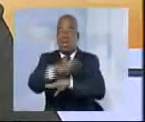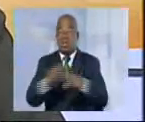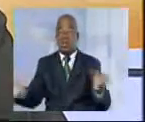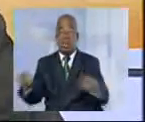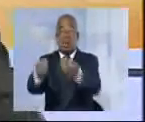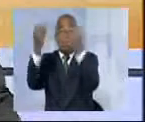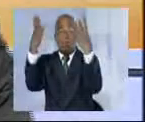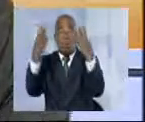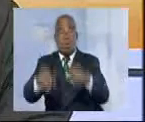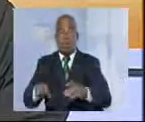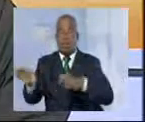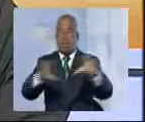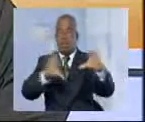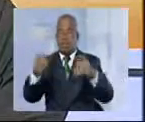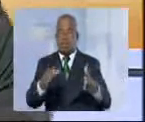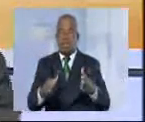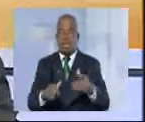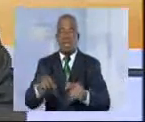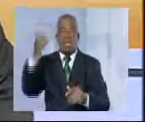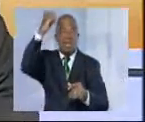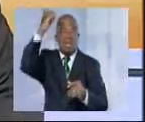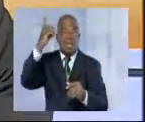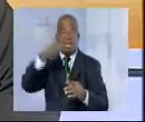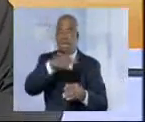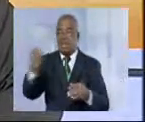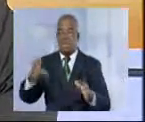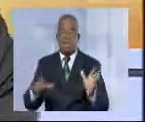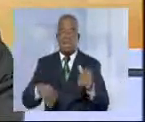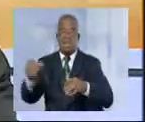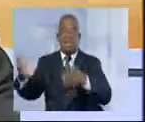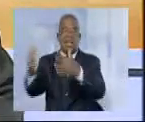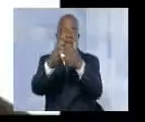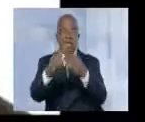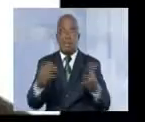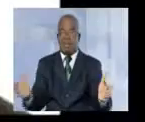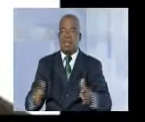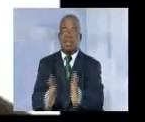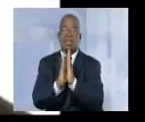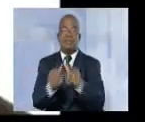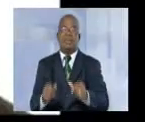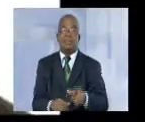Boston, des diplomates américains interrogent les parents des suspects.